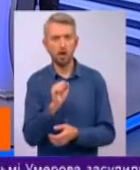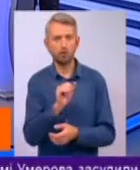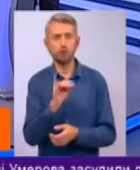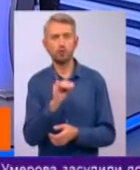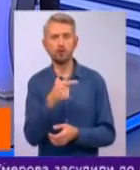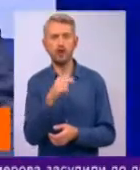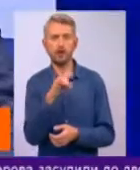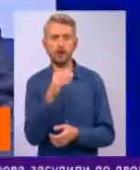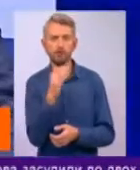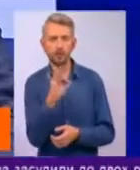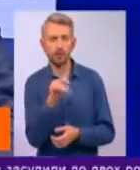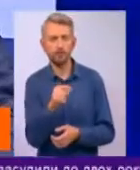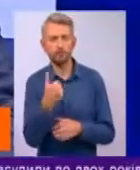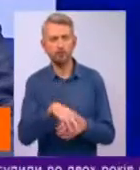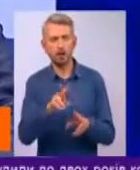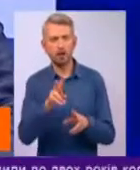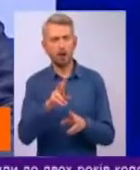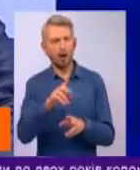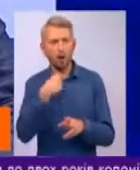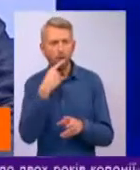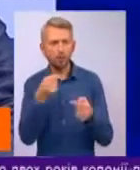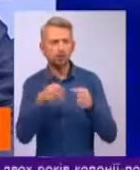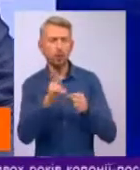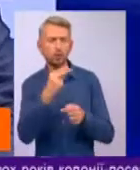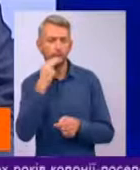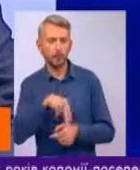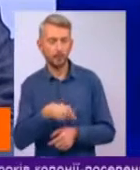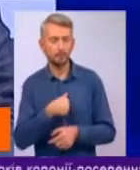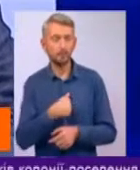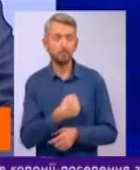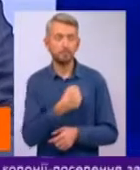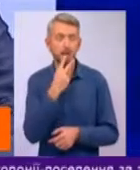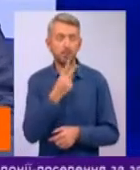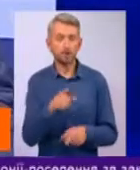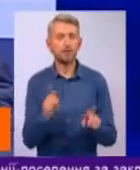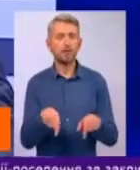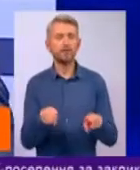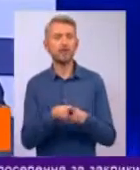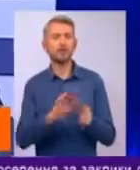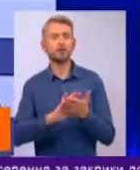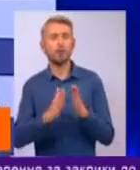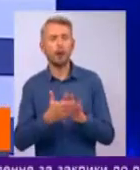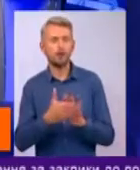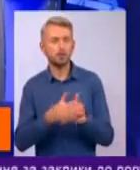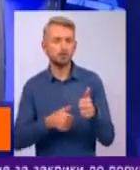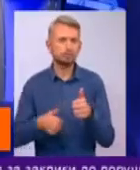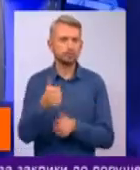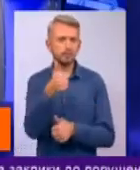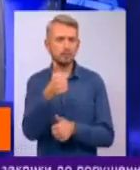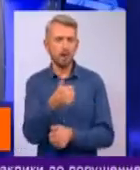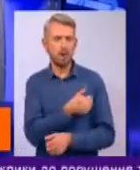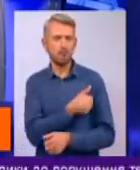так, Геращенка, який вже називає там винних. На жаль, ми бачимо, що навіть в такій ситуації домінує бажання